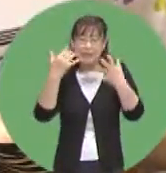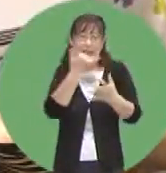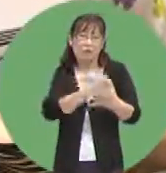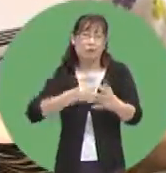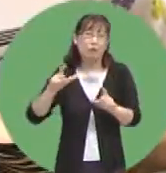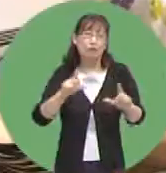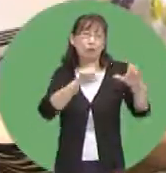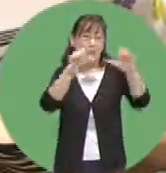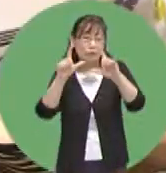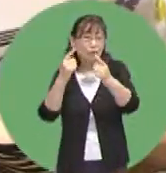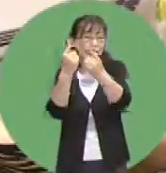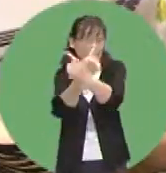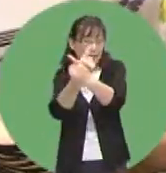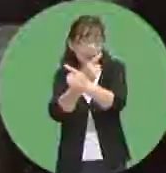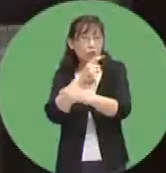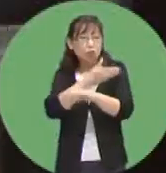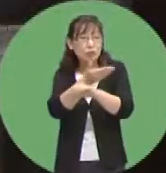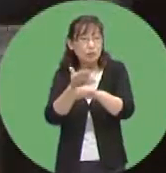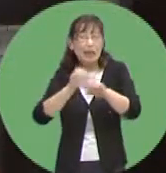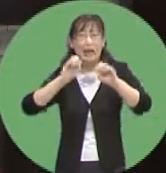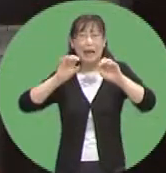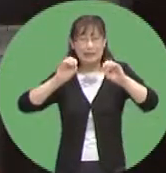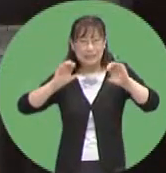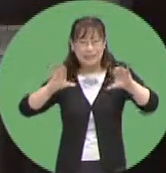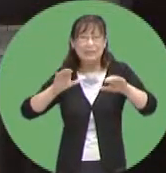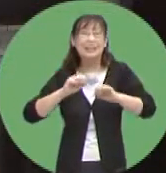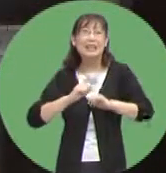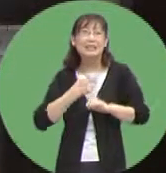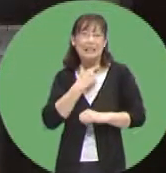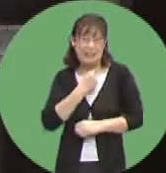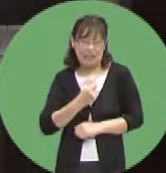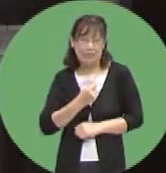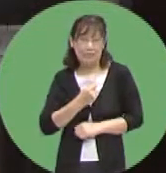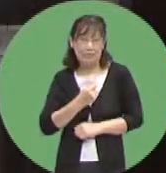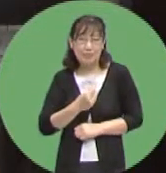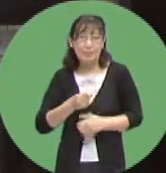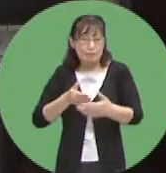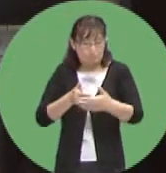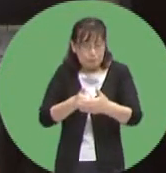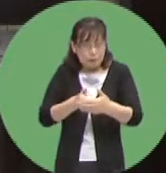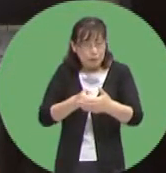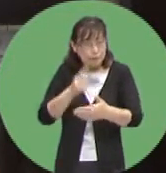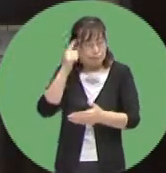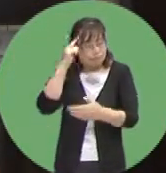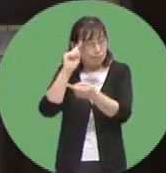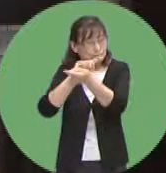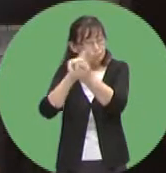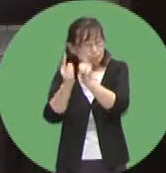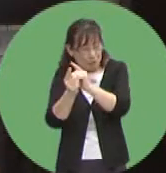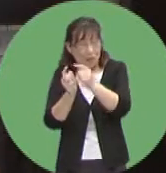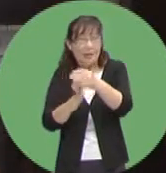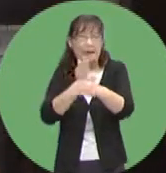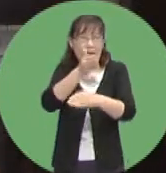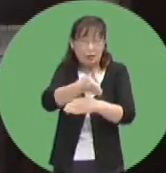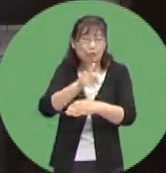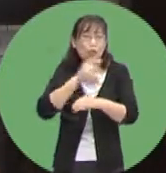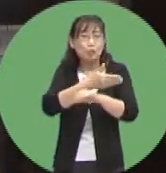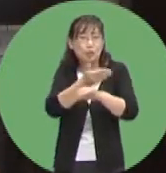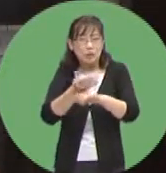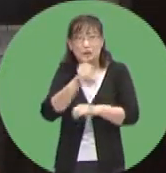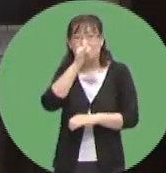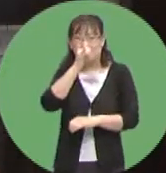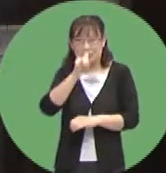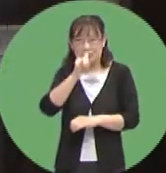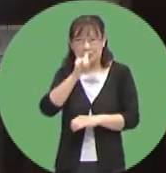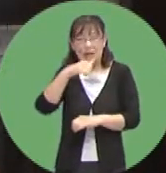島から発信をしていこうと。ピンチをチャンスに、徳島のお家芸でありますけどね、この徳島夏のエコスタイル、皆